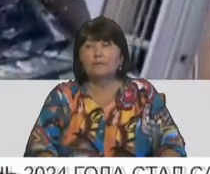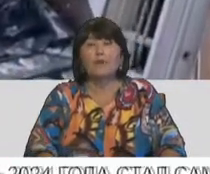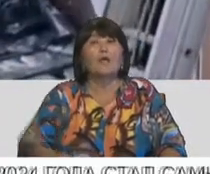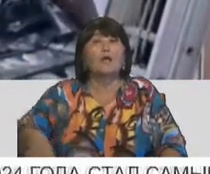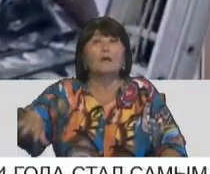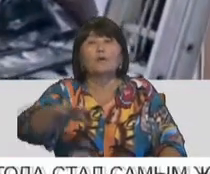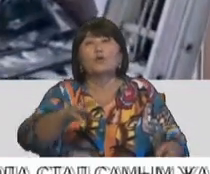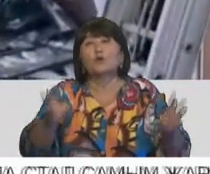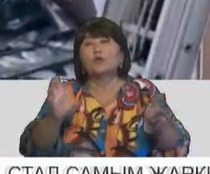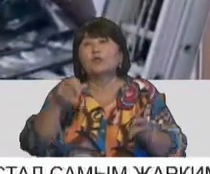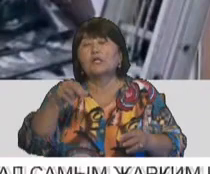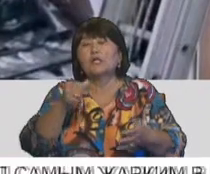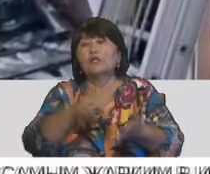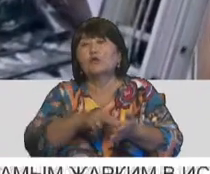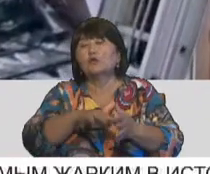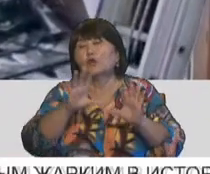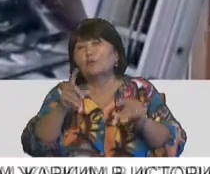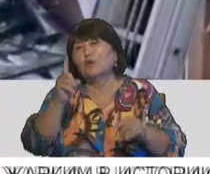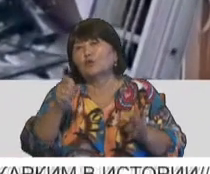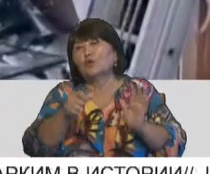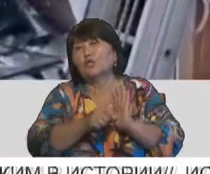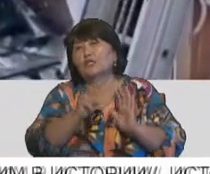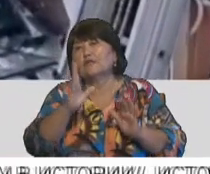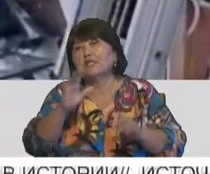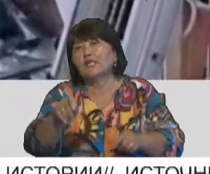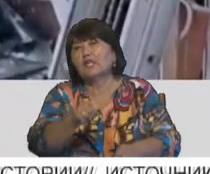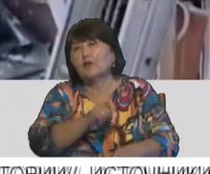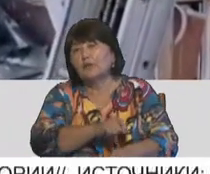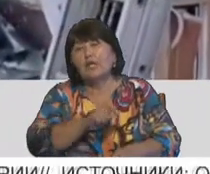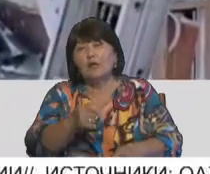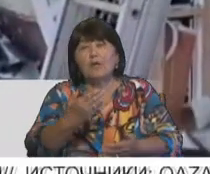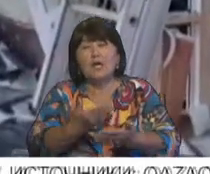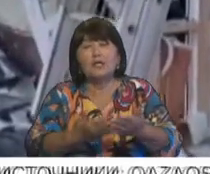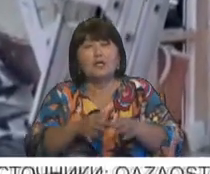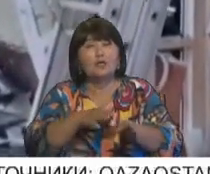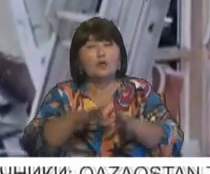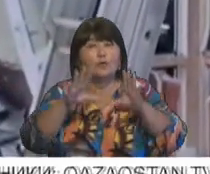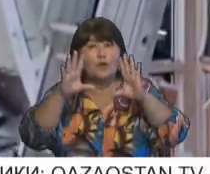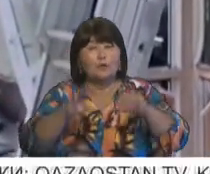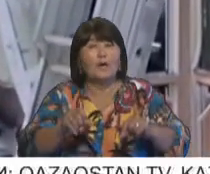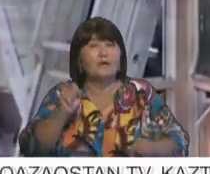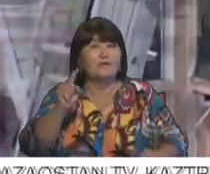Площадь возгорания склада стройматериал составила 106 квадратных метров. Пожар был полностью потушен в 11:30.